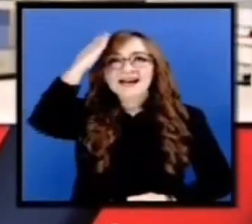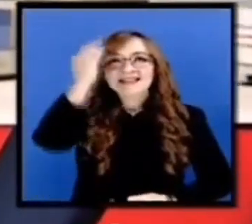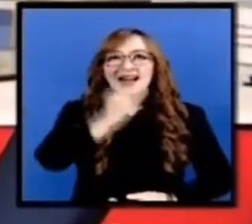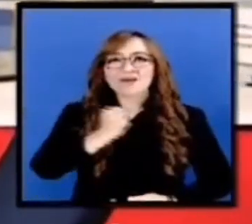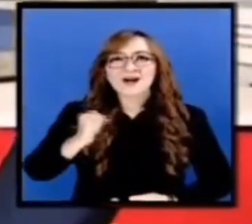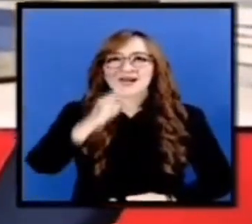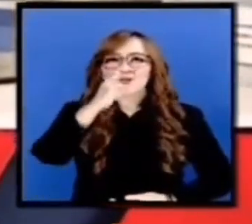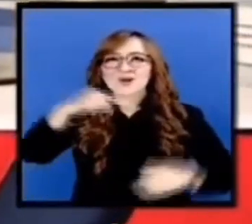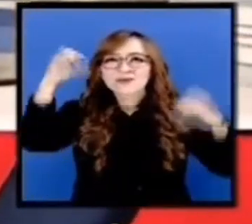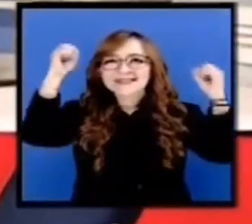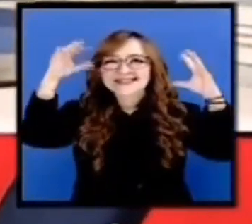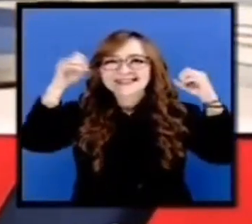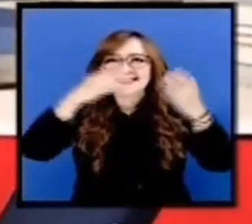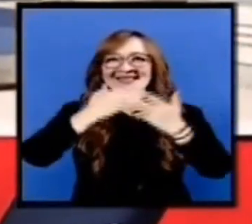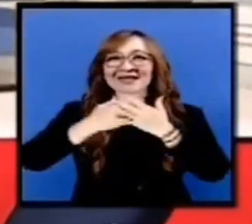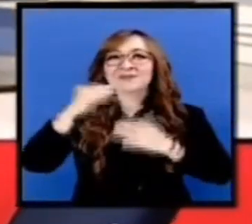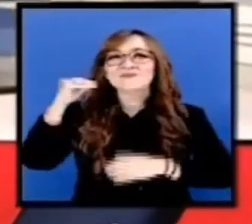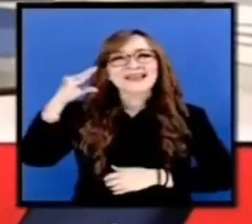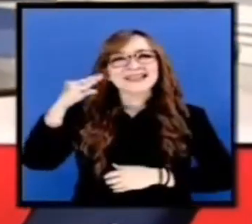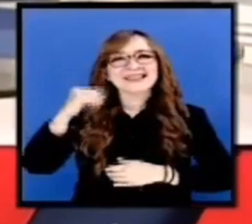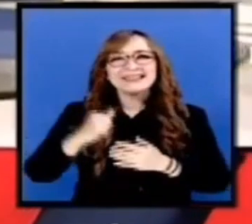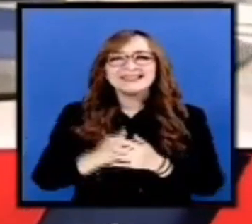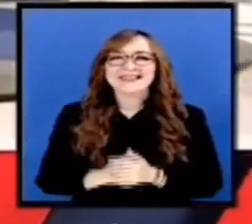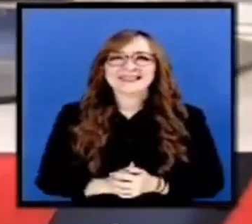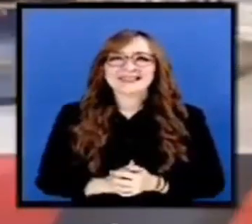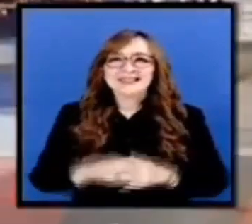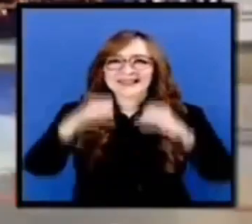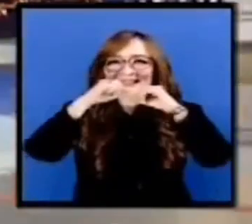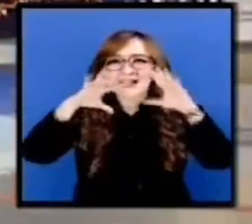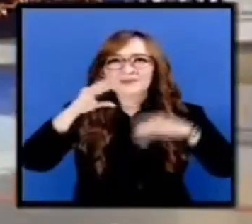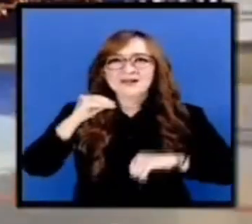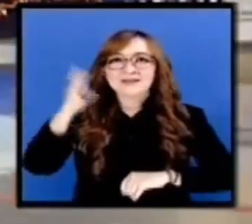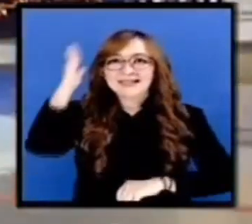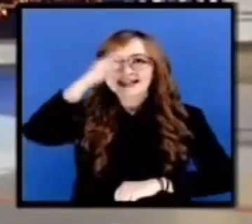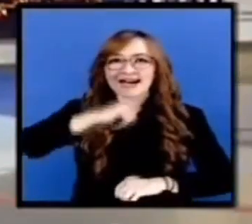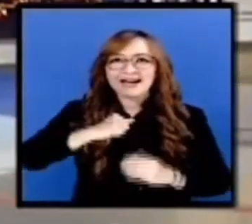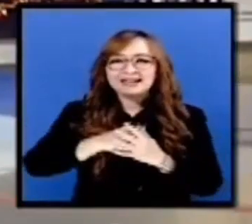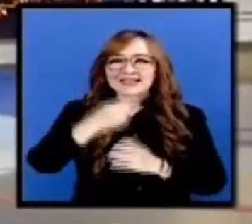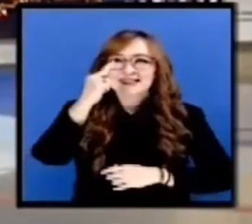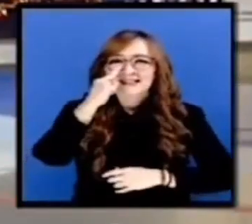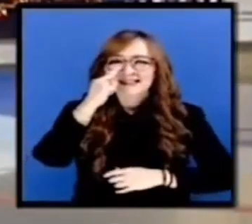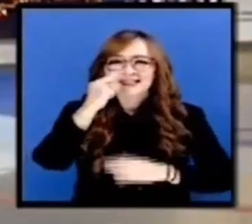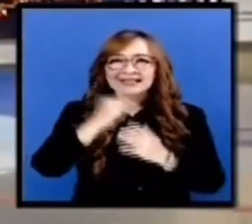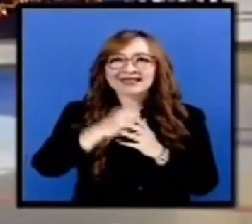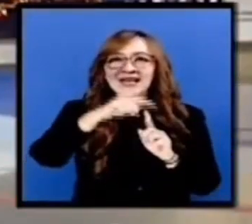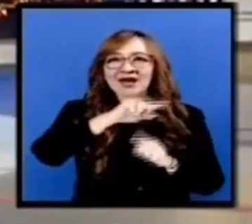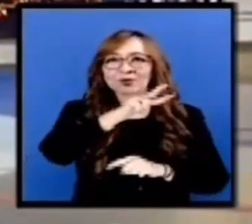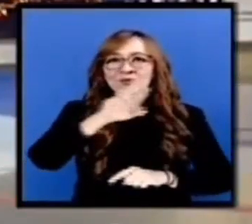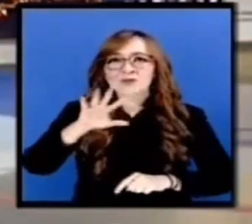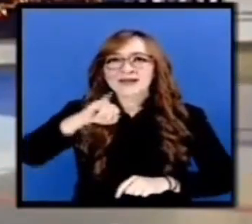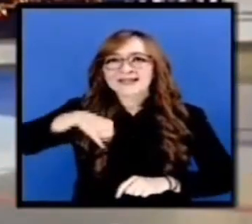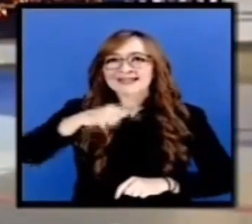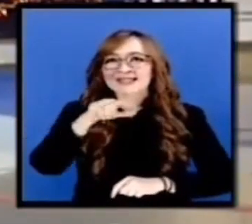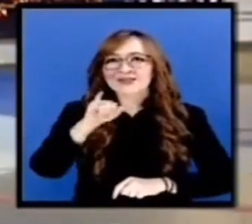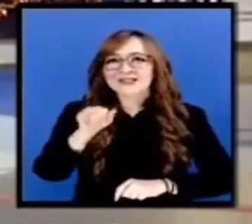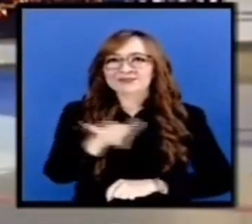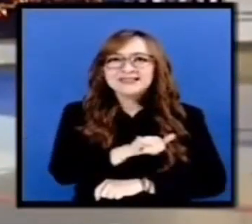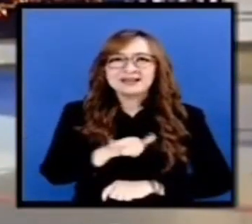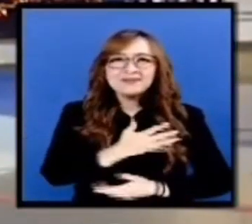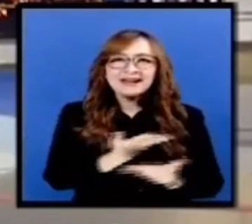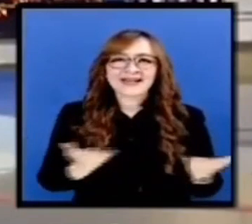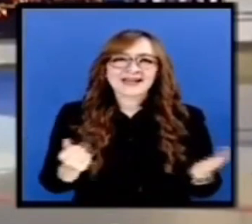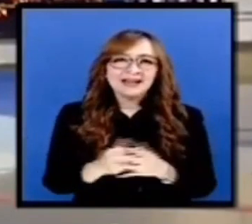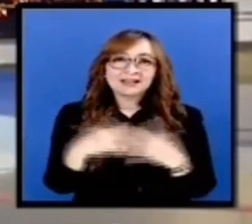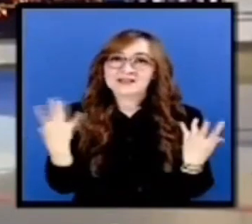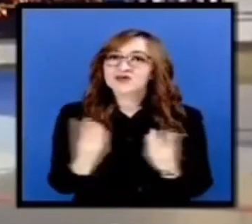Assalamualaikum warahmatullahi wabarakatuh. Selamat pagi, apa kabar Anda pagi hari ini? Kabar pagi Senin 25 Juli 2022 kembali hadir menemani pagi Anda dengan